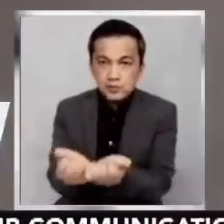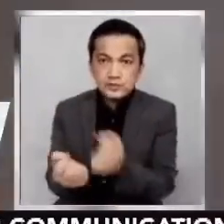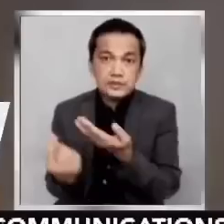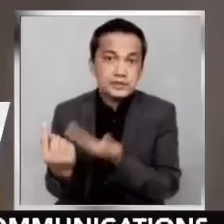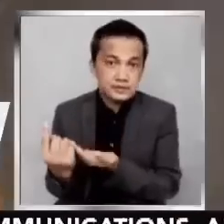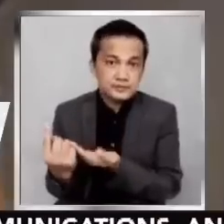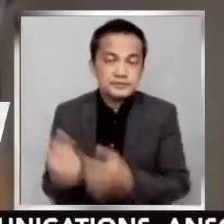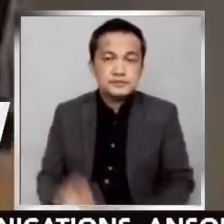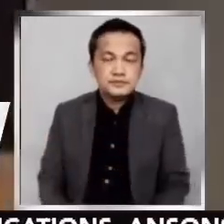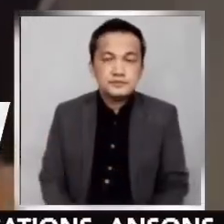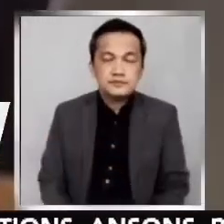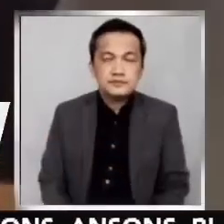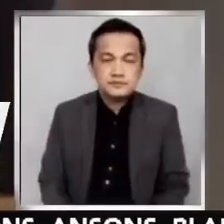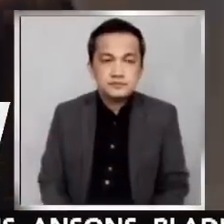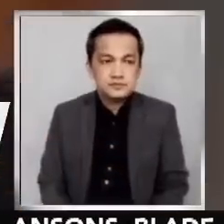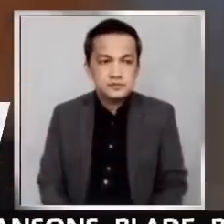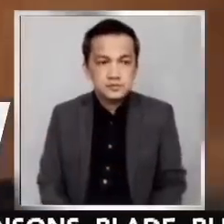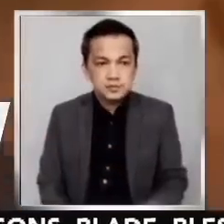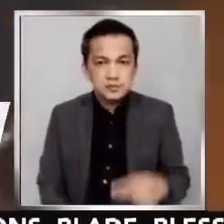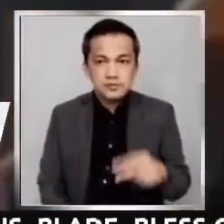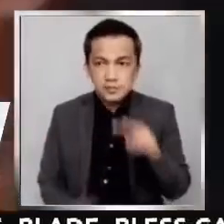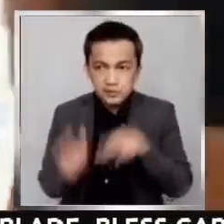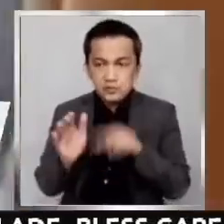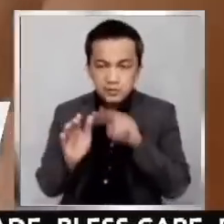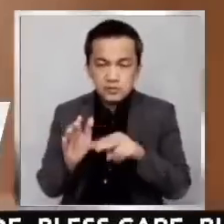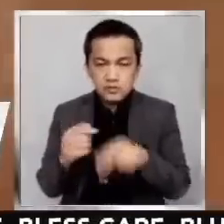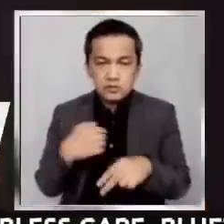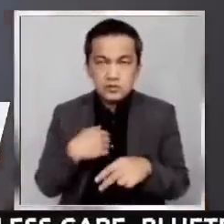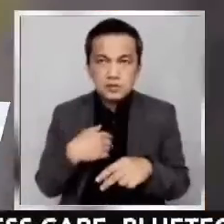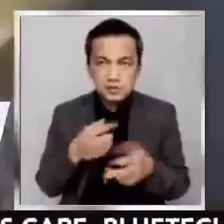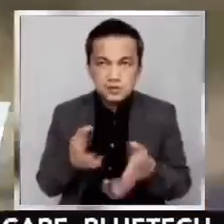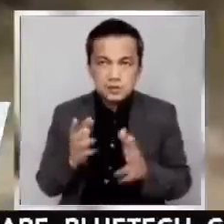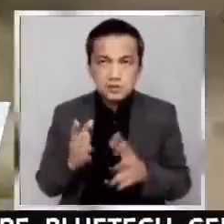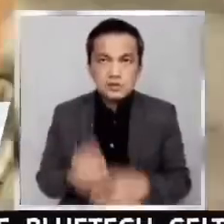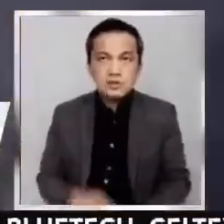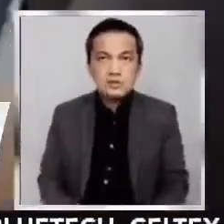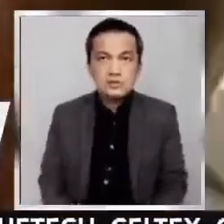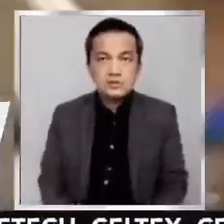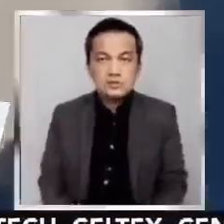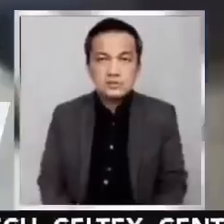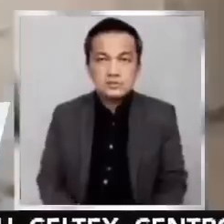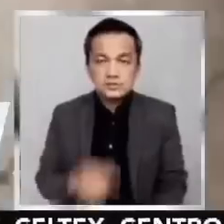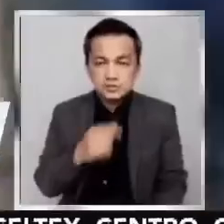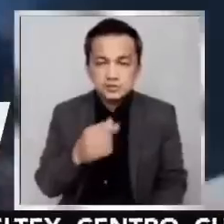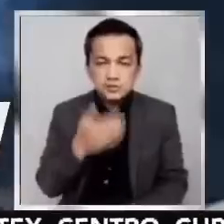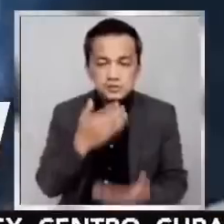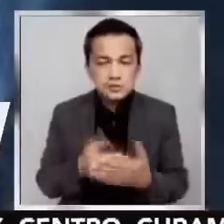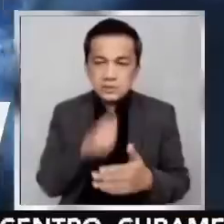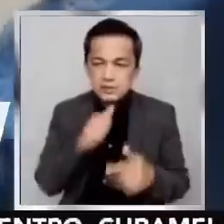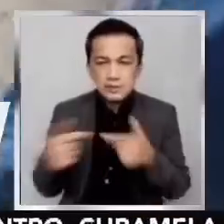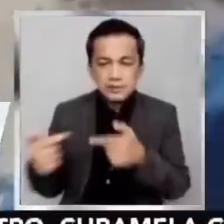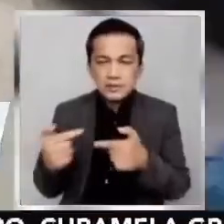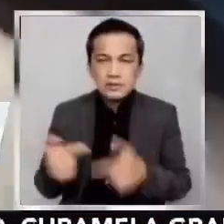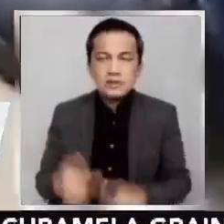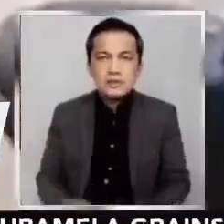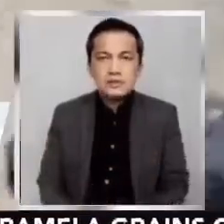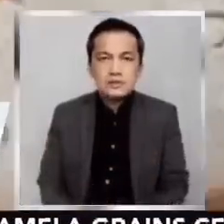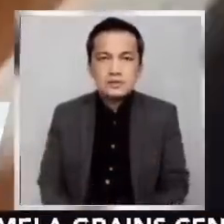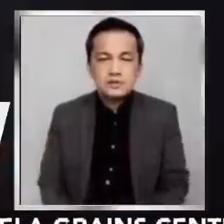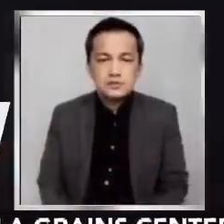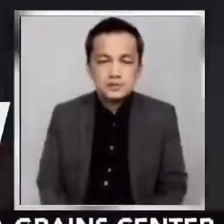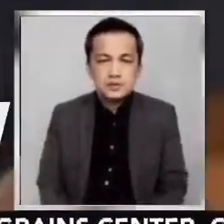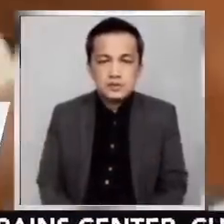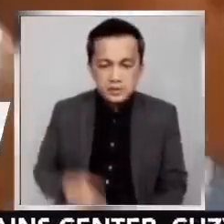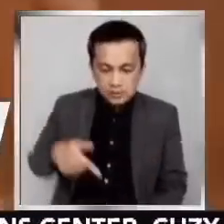Sige, video ako. Kita ko. Hindi ka na ipagbaril ang sira yan, sir, sira. Isang paltik ang